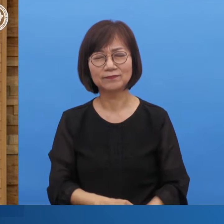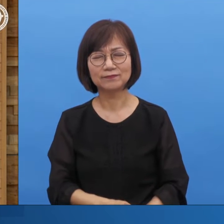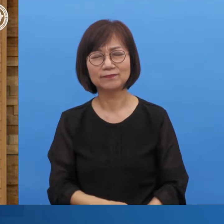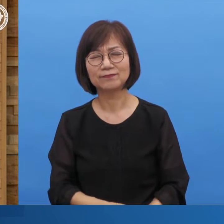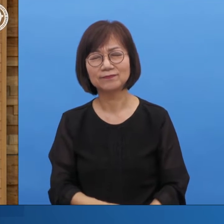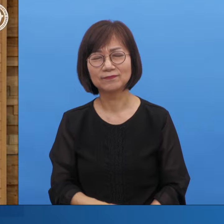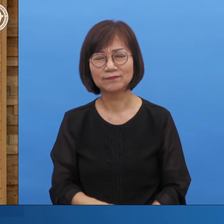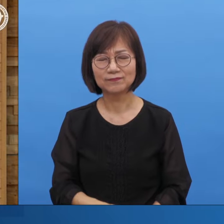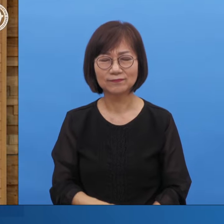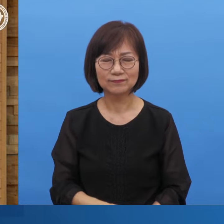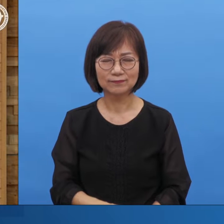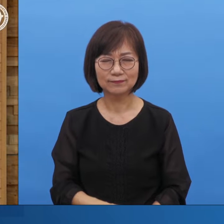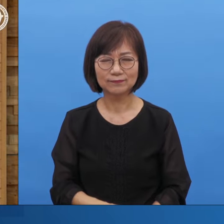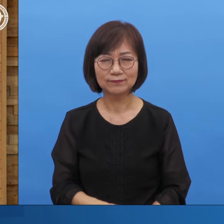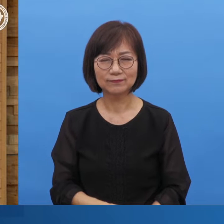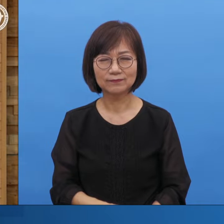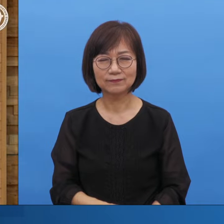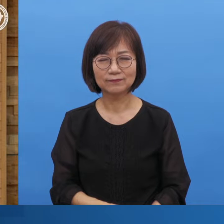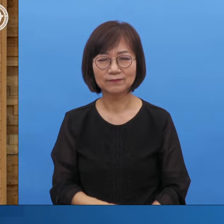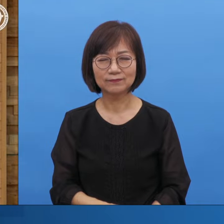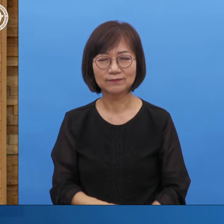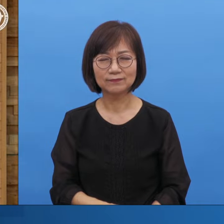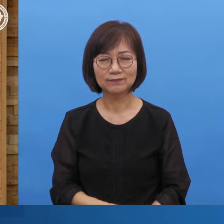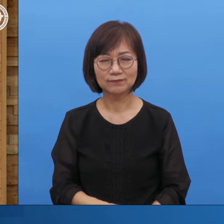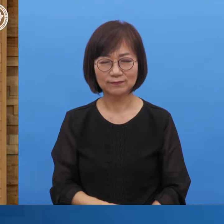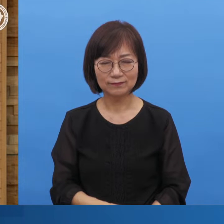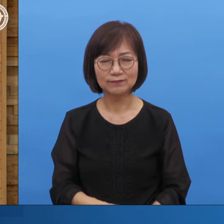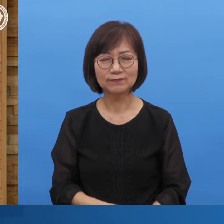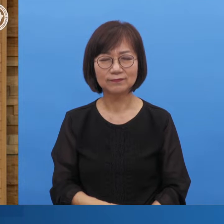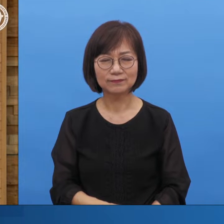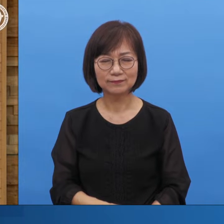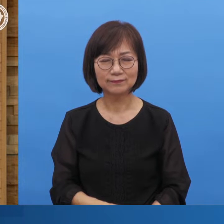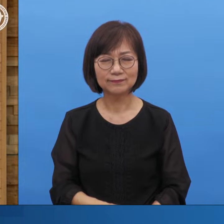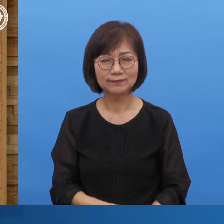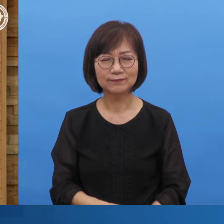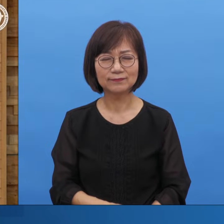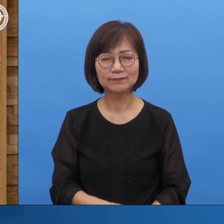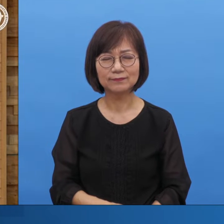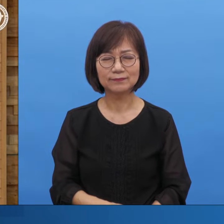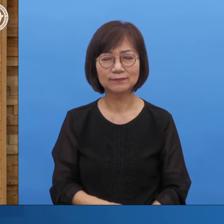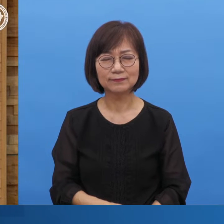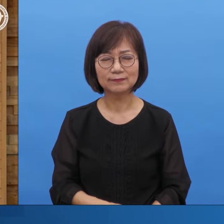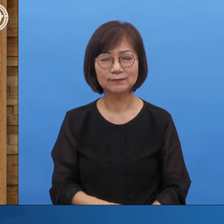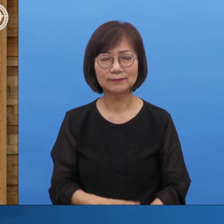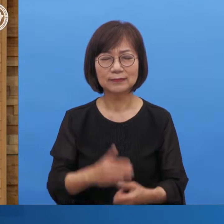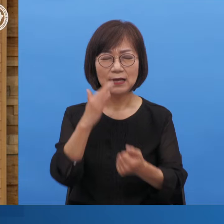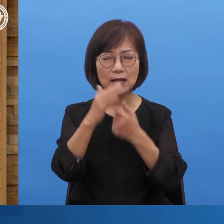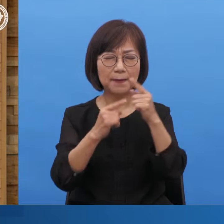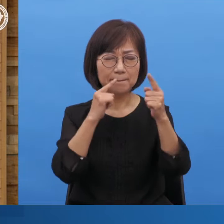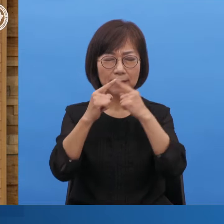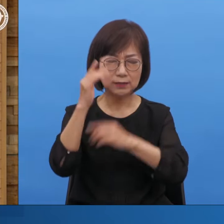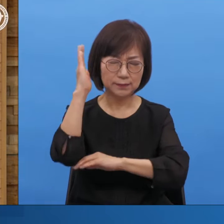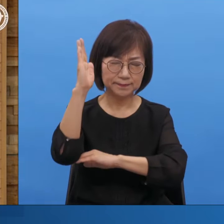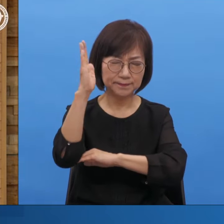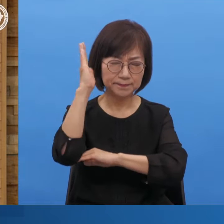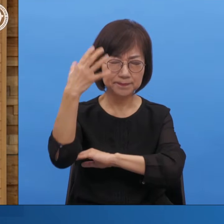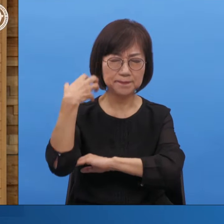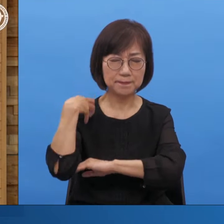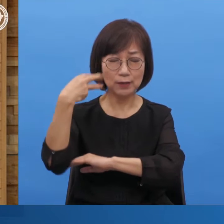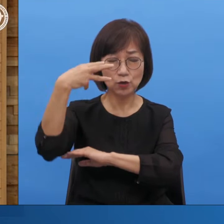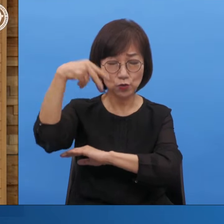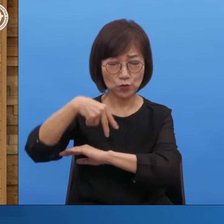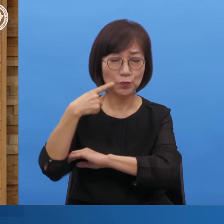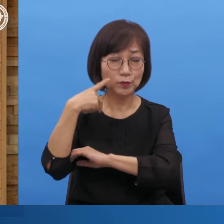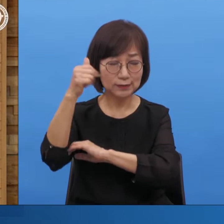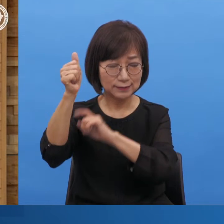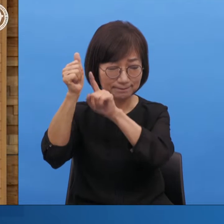We pray that you will fill us with our hearts and our thoughts and our souls with the Holy Spirit. 말씀 전하시는 유 목사님께 성취될